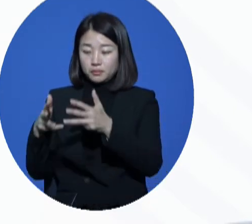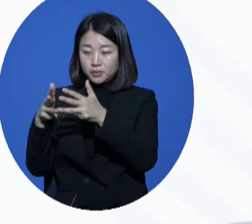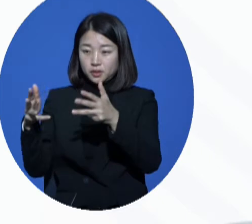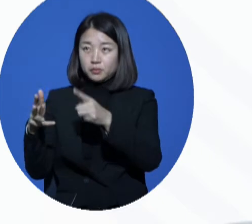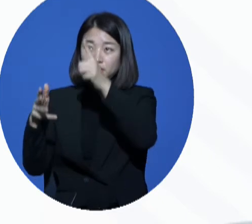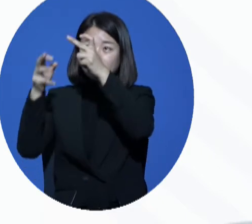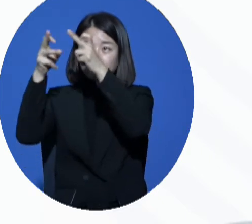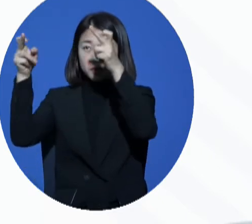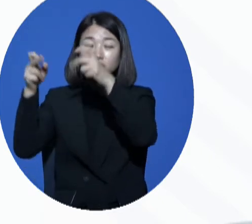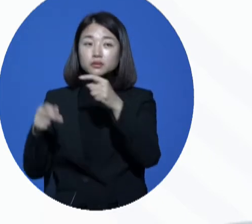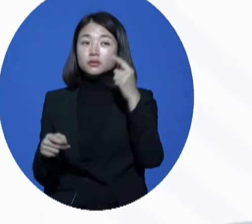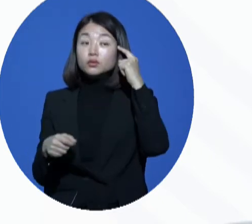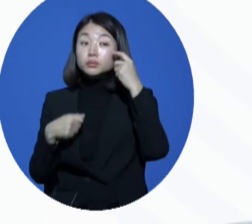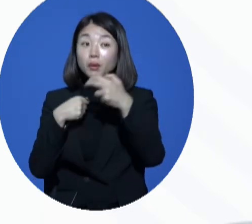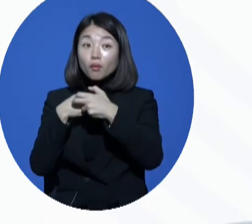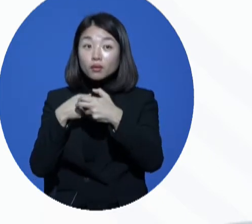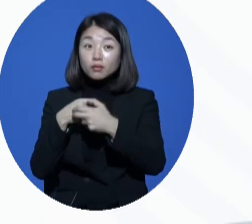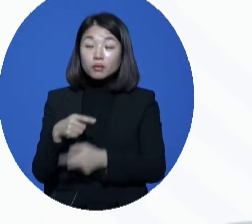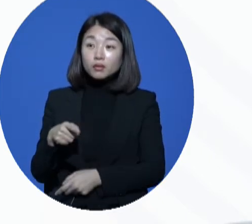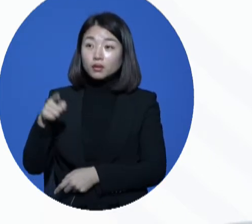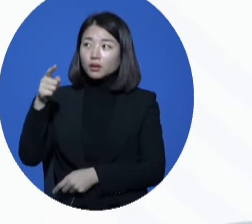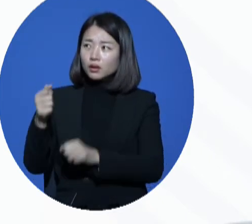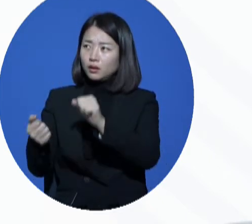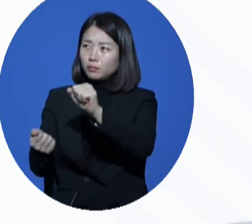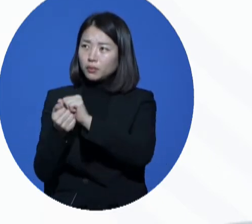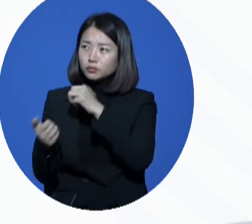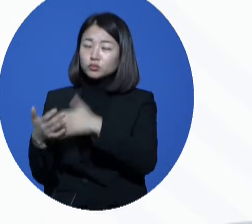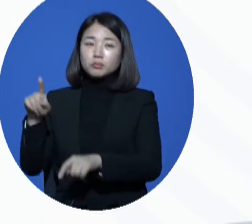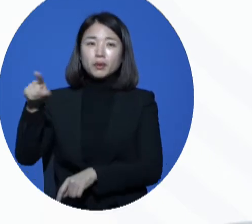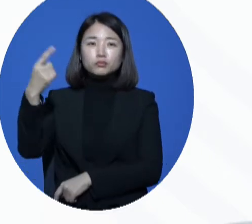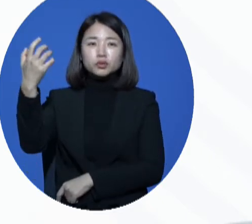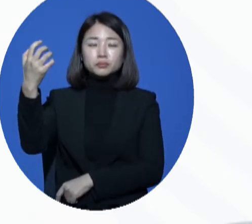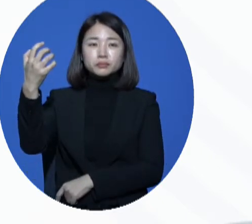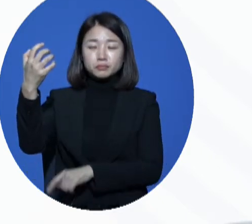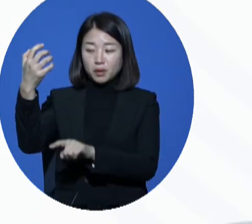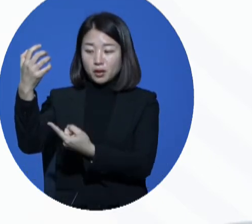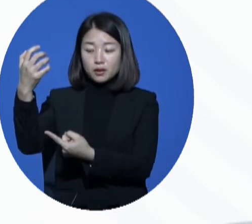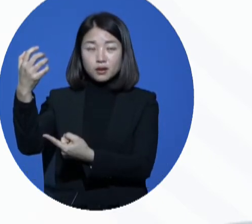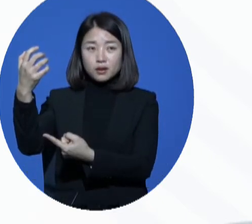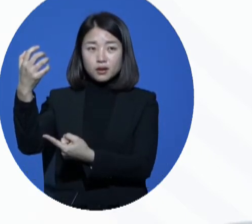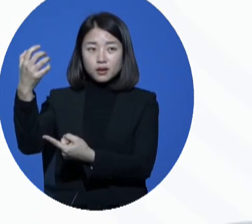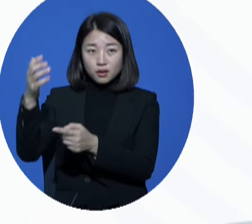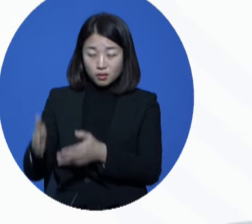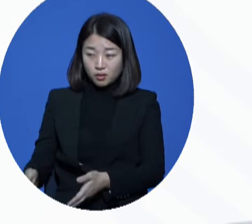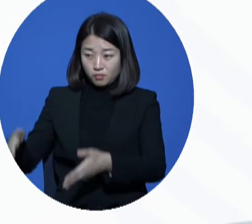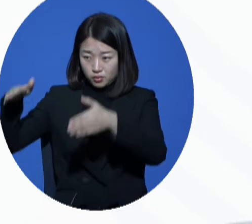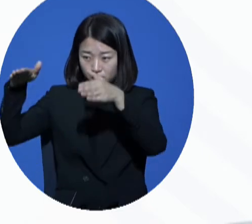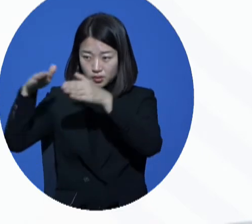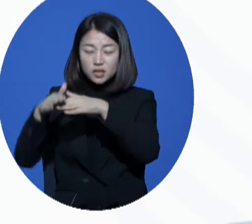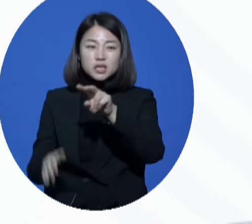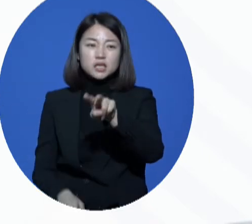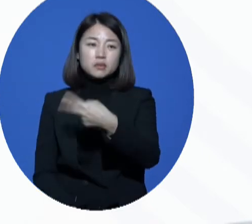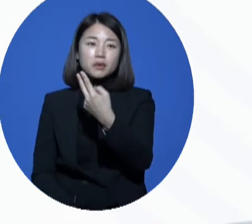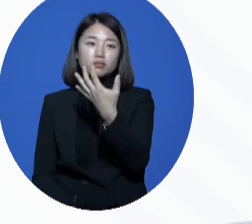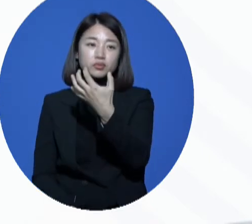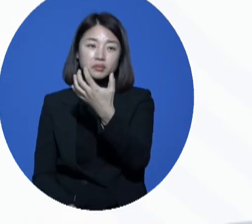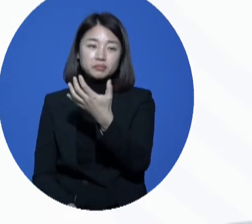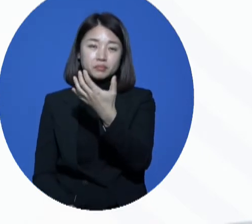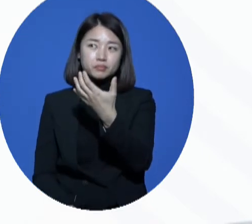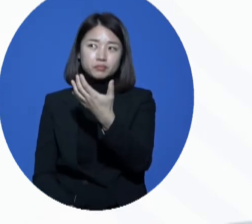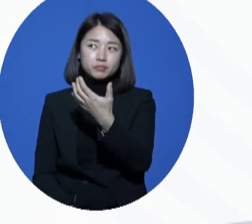8층에서 12층까지의 정신병원에서 또 확진자가 196명. 그러니까 사실은 한 건물 안에서 296명이라는